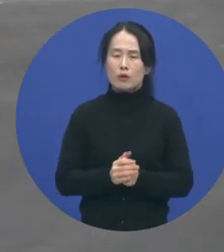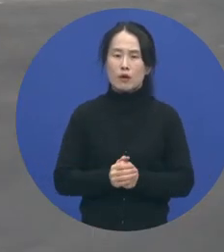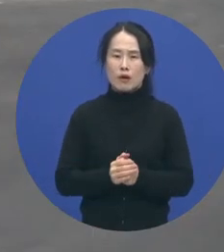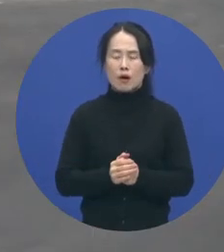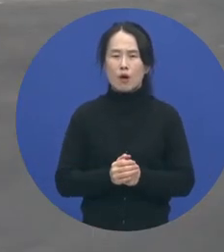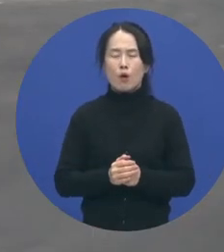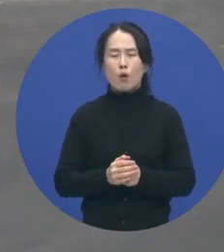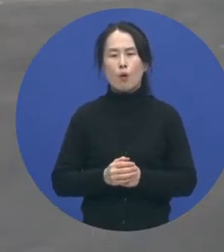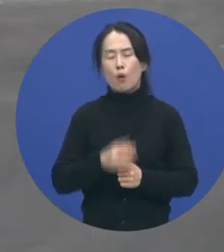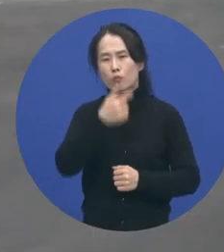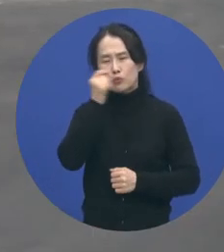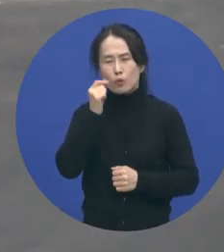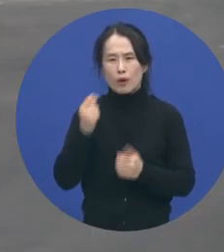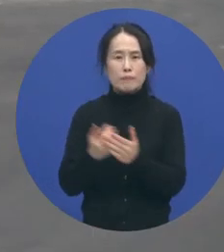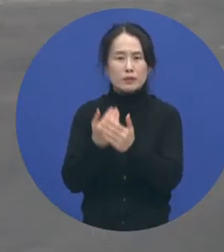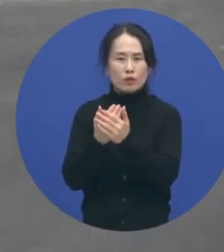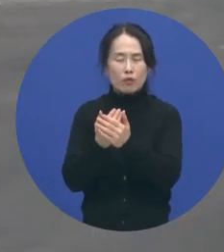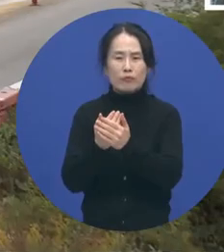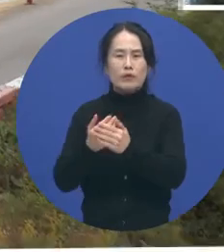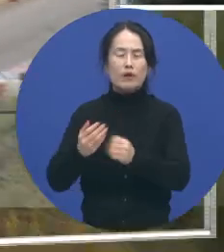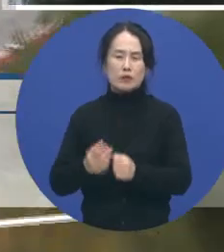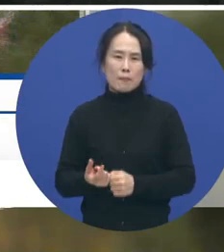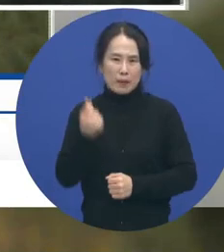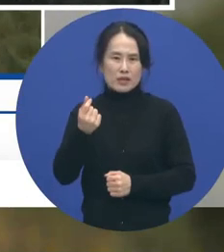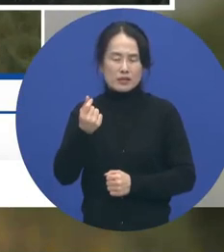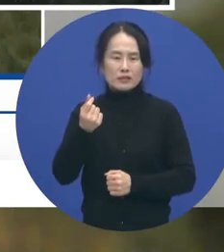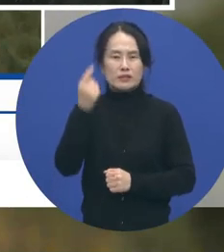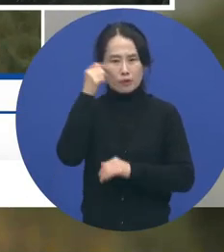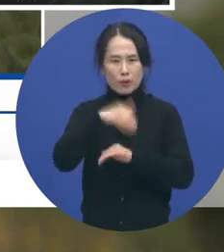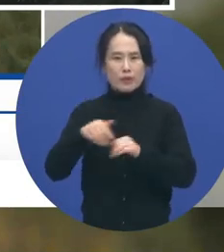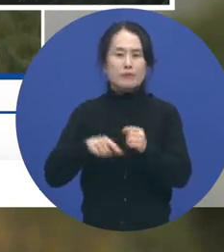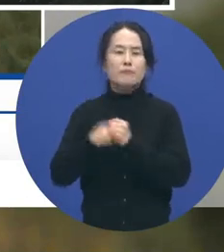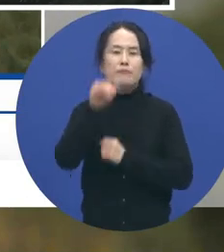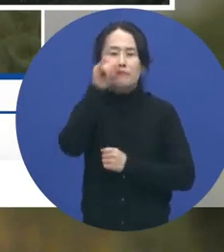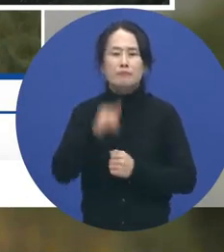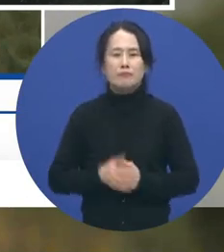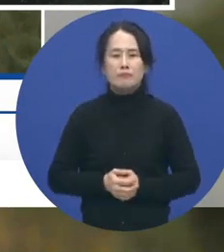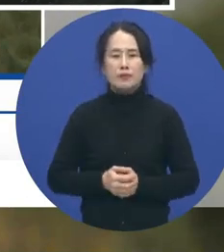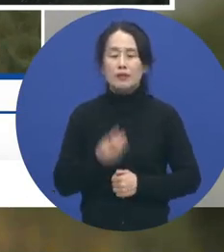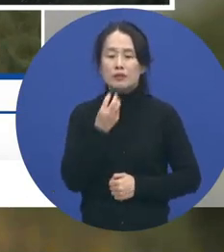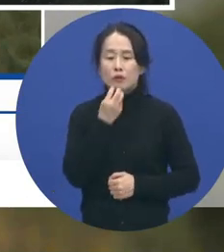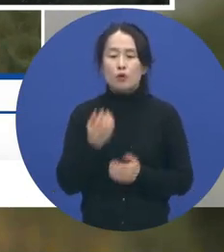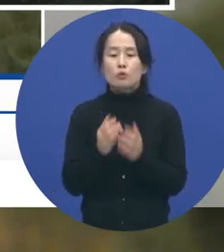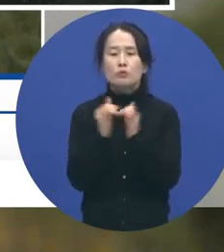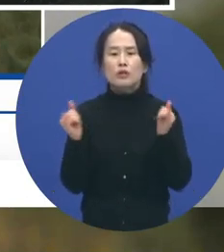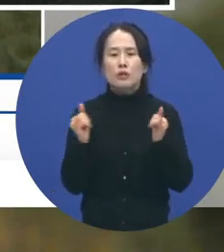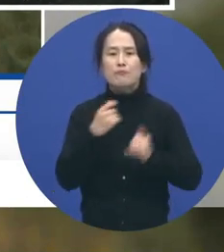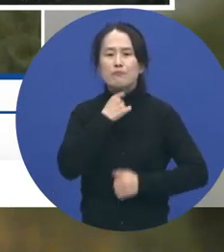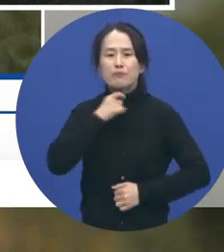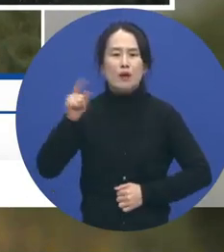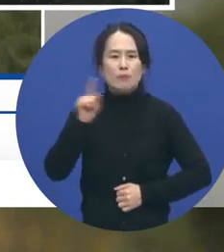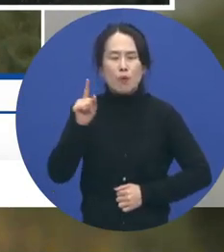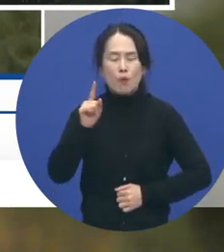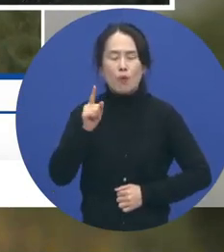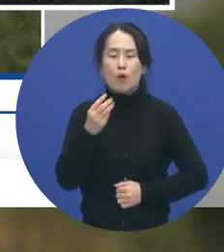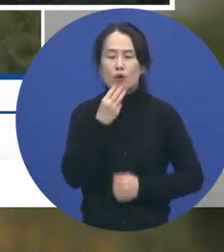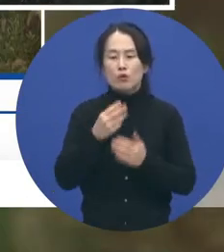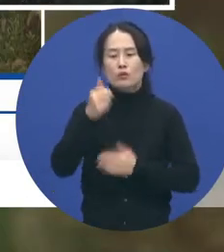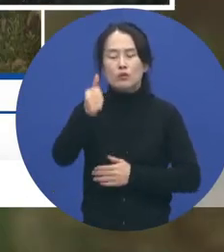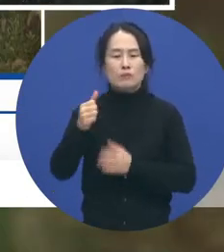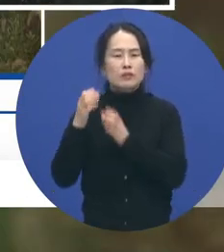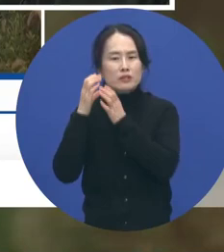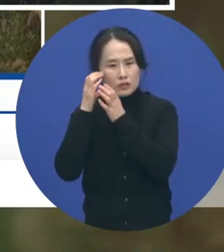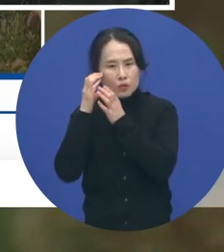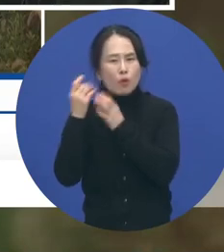해소하려는 움직임이라는 데 의미가 있습니다. 경기 도민이 무엇을 원하는지를 지사님께서 들으시고